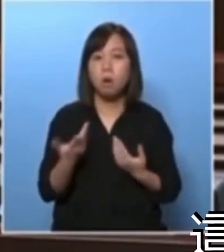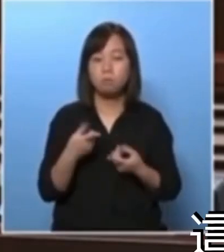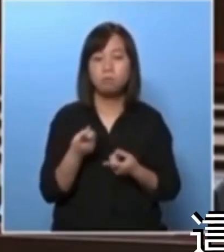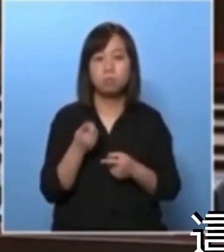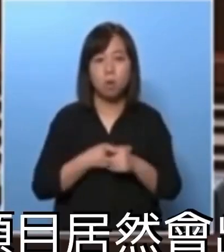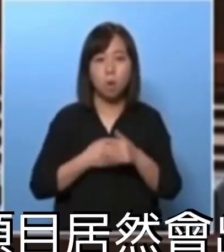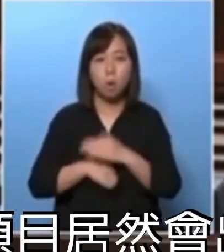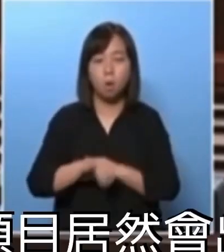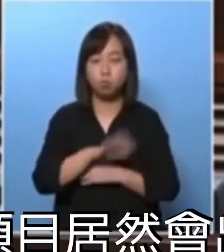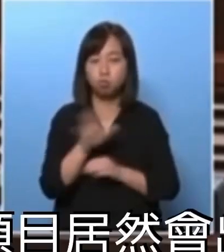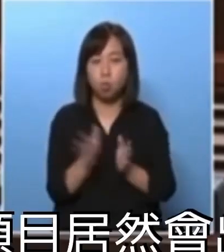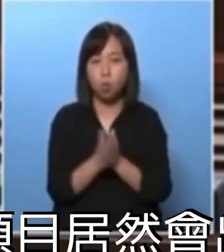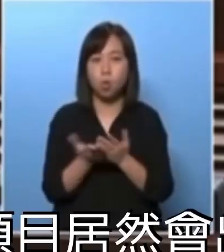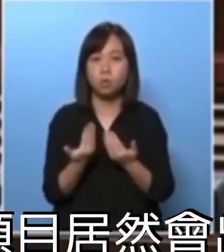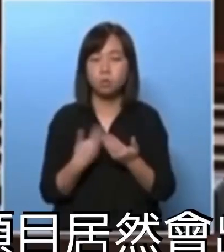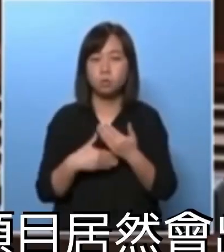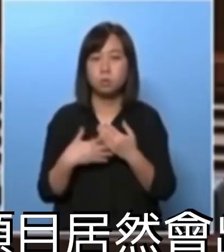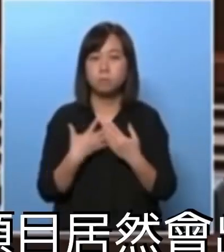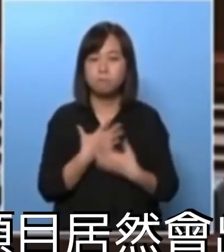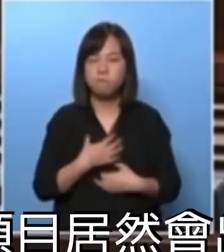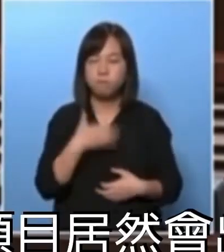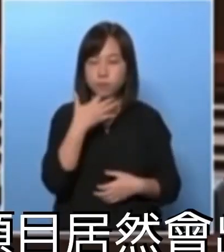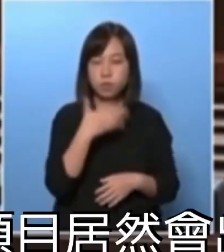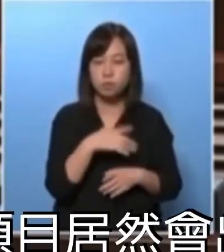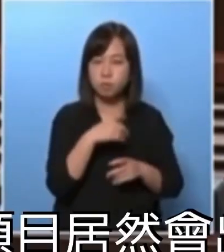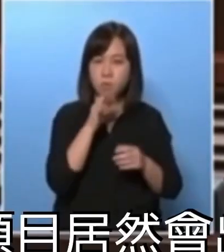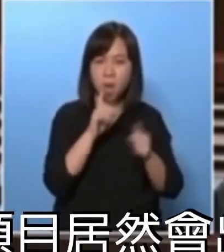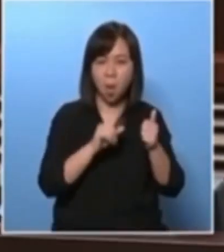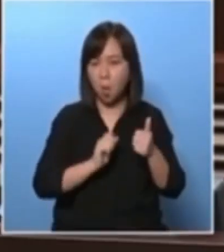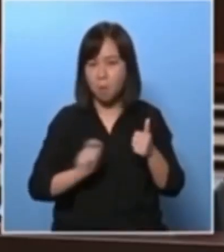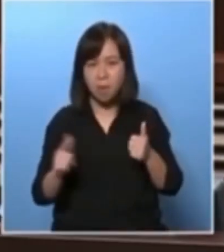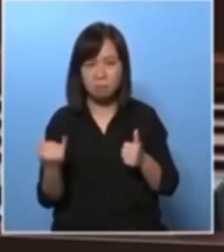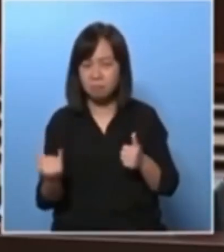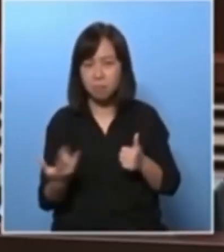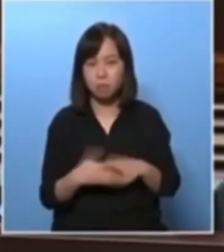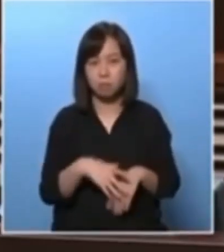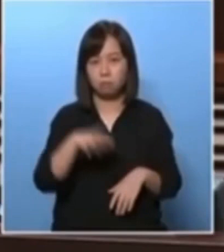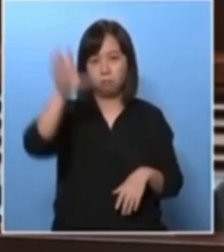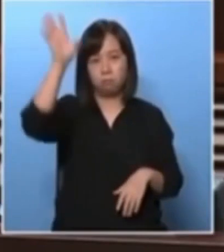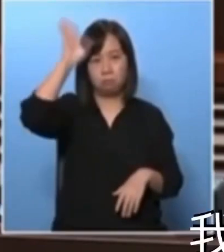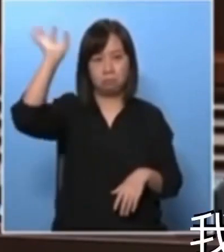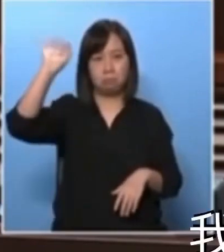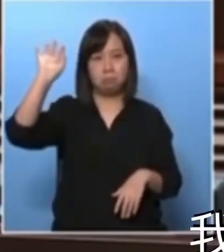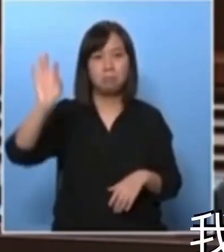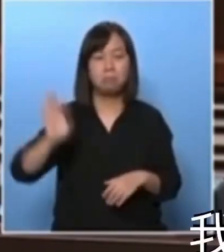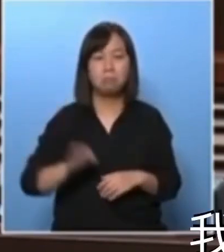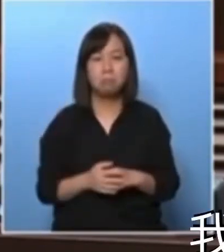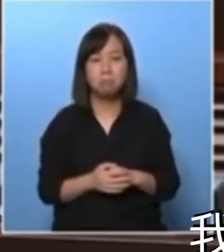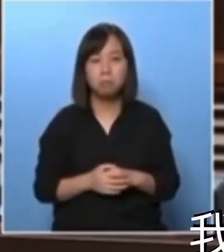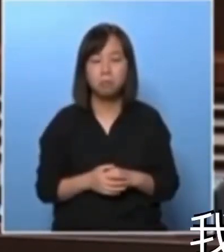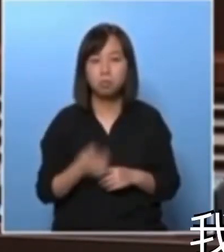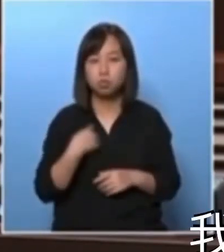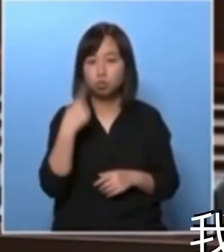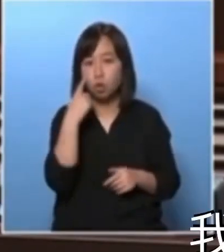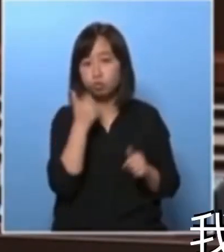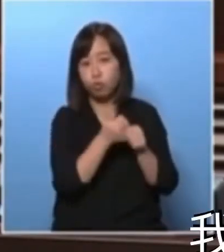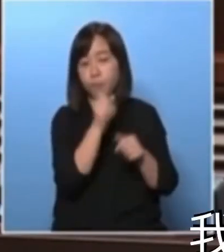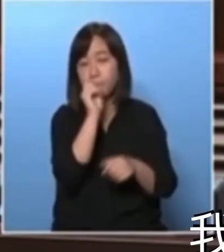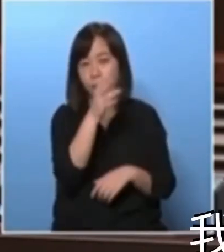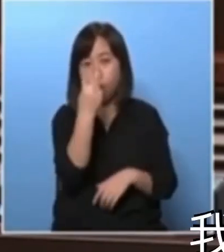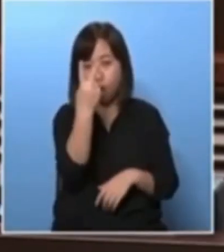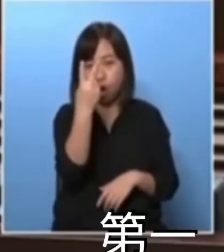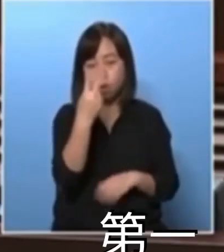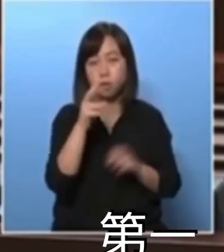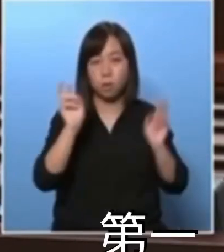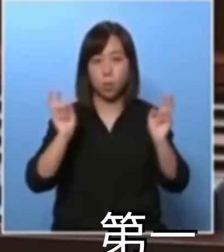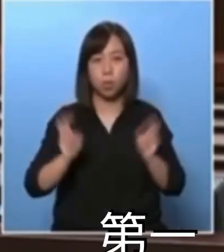哋嘅民族，居然系出现一条咁嘅问题，问你系咩利多于弊，即系荒谬之至。嗱，我而家想追问两个问题